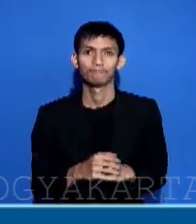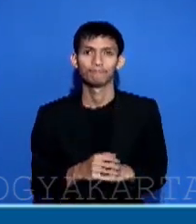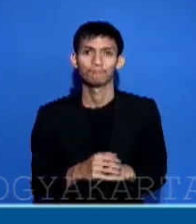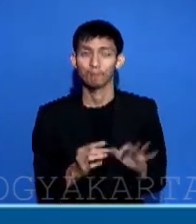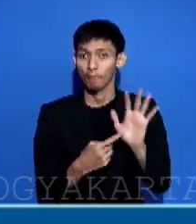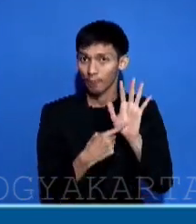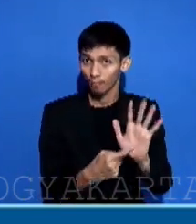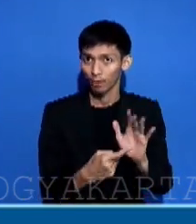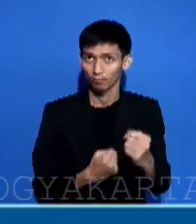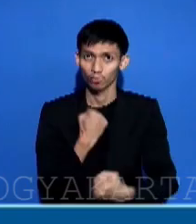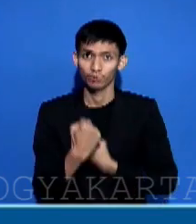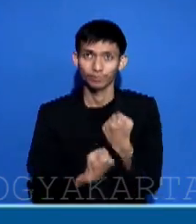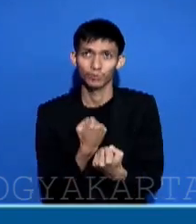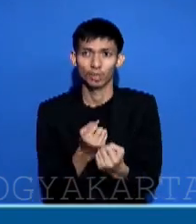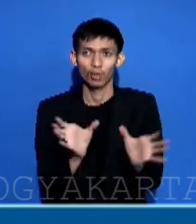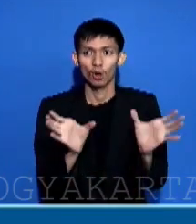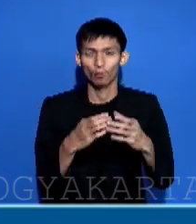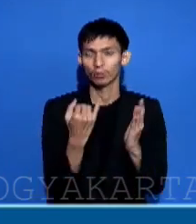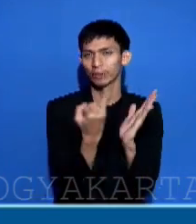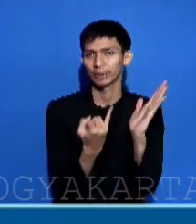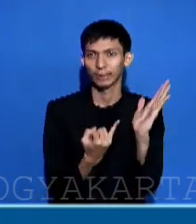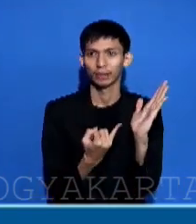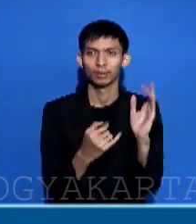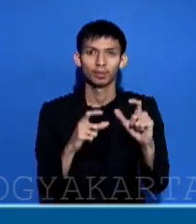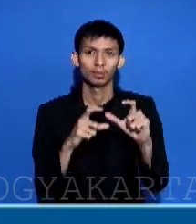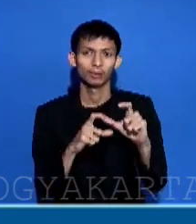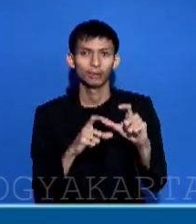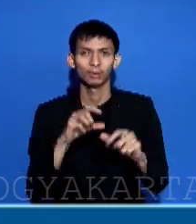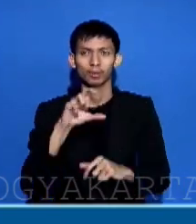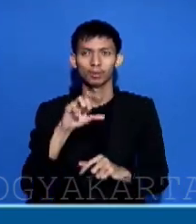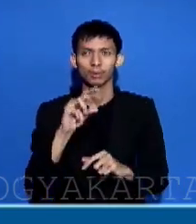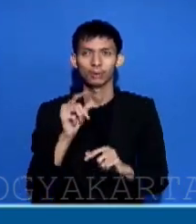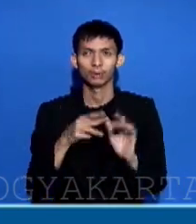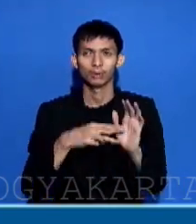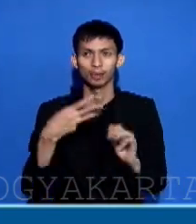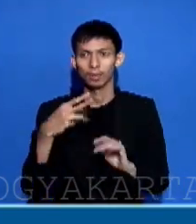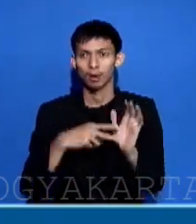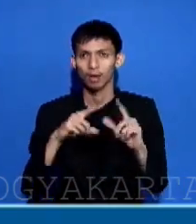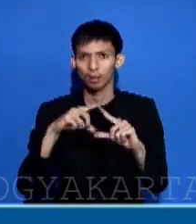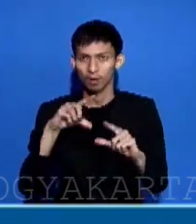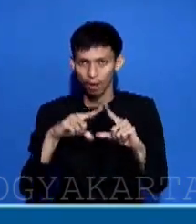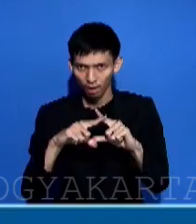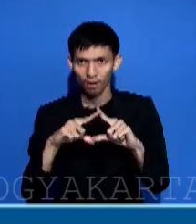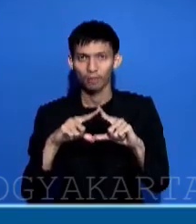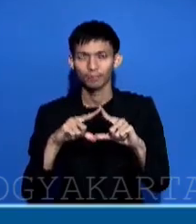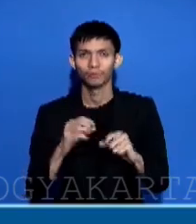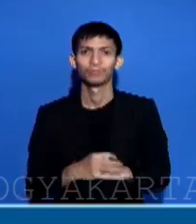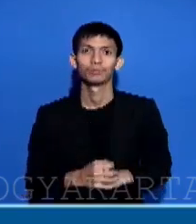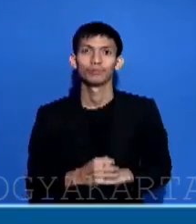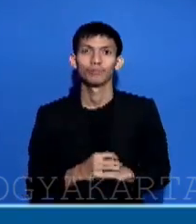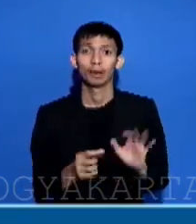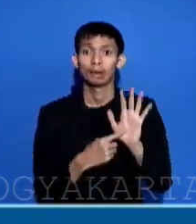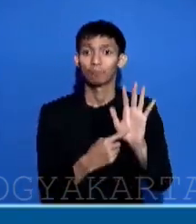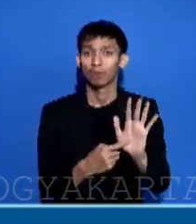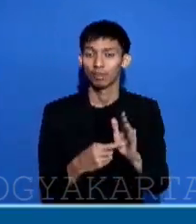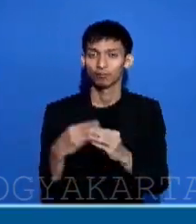Seni Cindilaras menika ugi dudut kawigatosaning para wiranem. Kejawi saged dados tunggaling segan tradisional, wontenipun